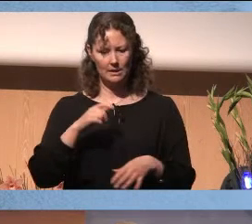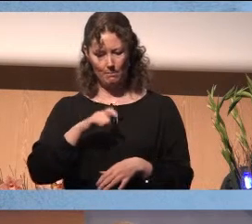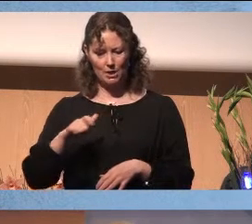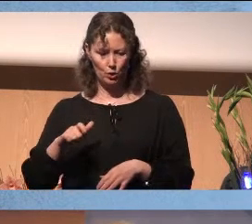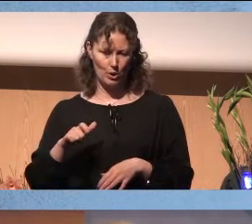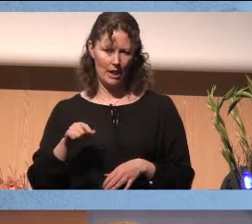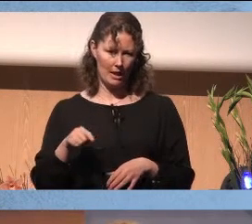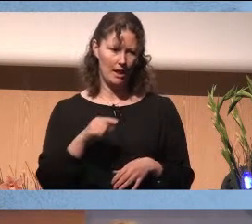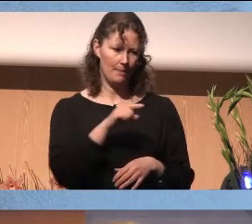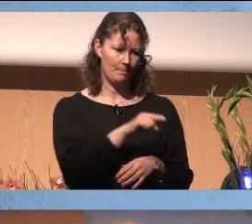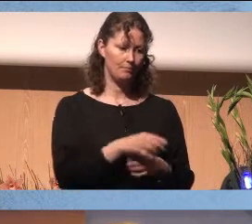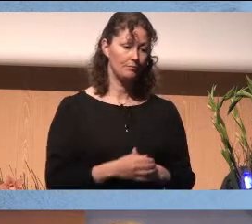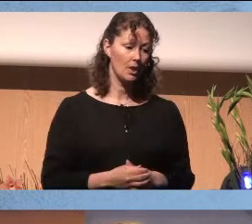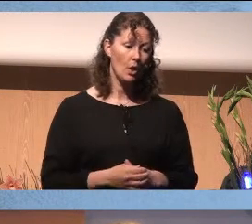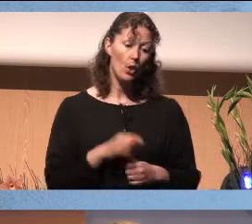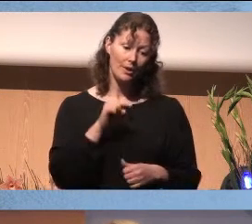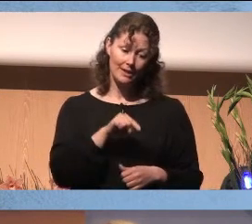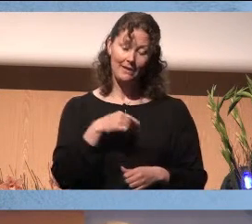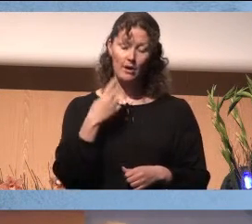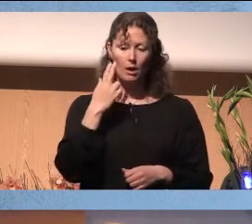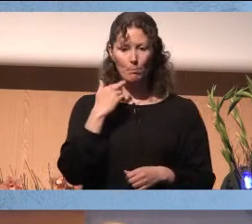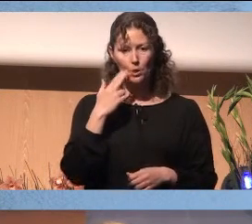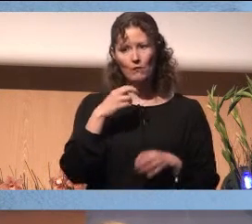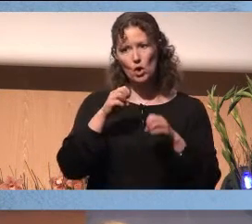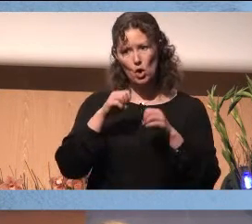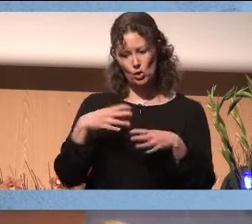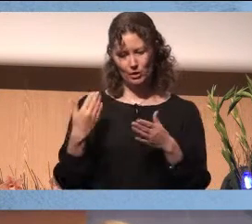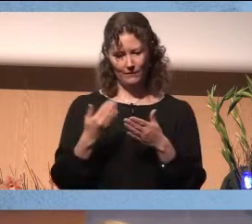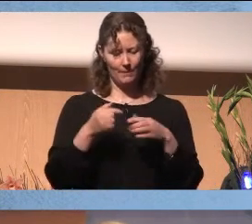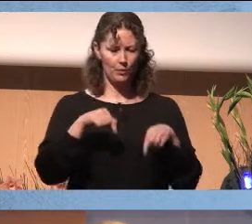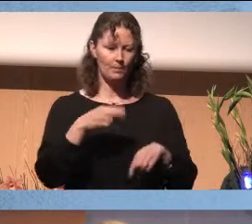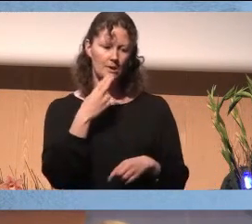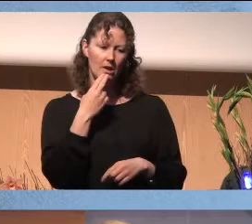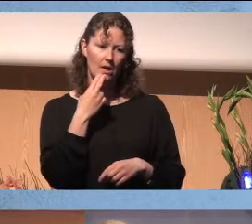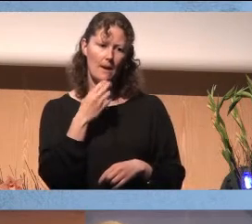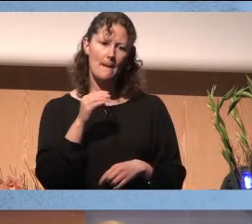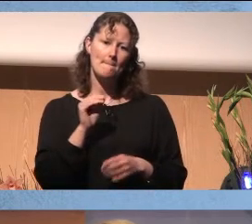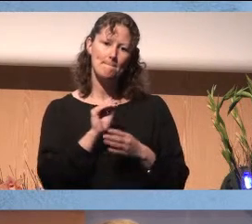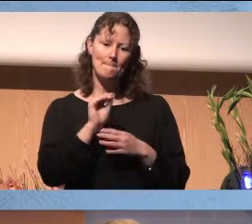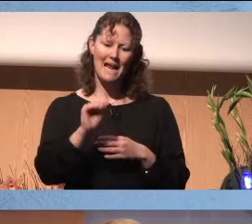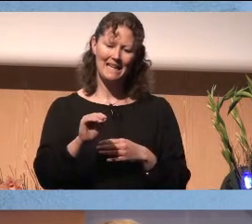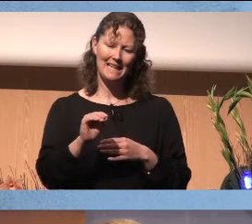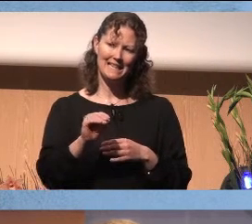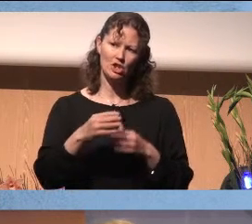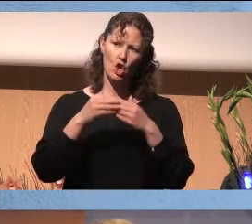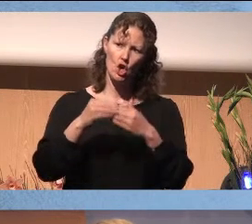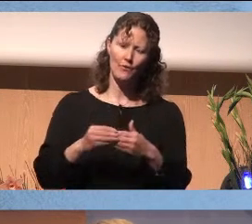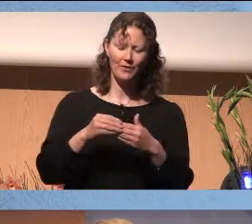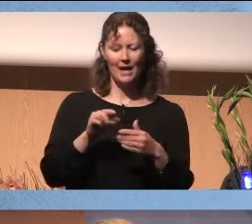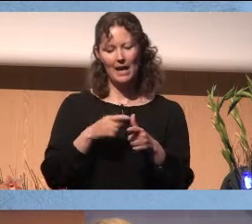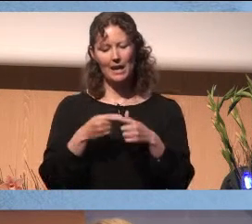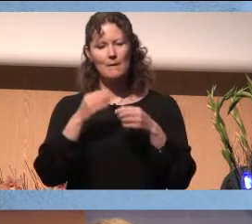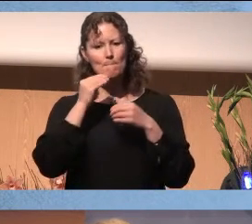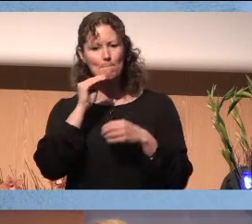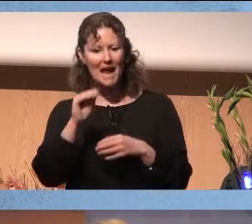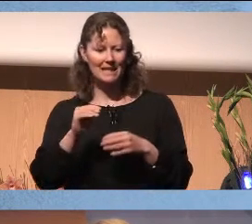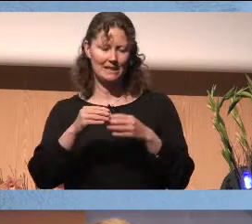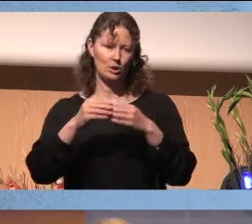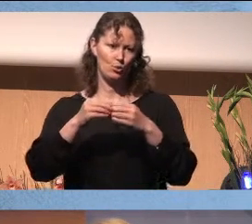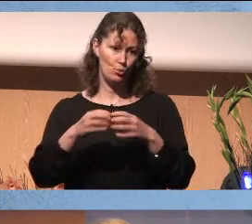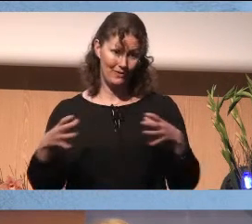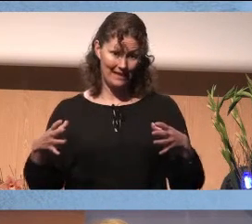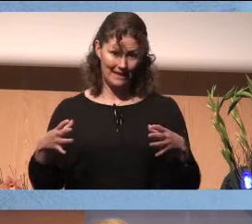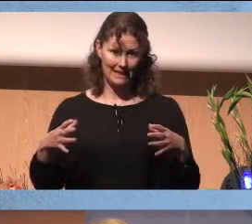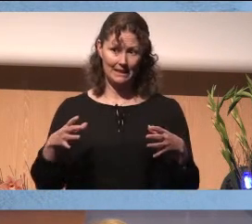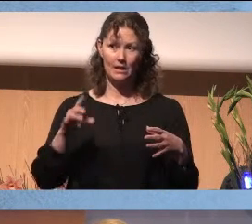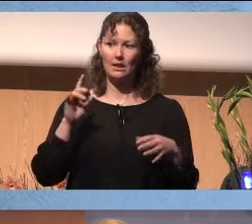helsepersonellsiden. Og det jo det vi har prøvd å løse hittil med det såkalte meldingsløftet eller meldingsutvikling. Jeg kan bare si dere